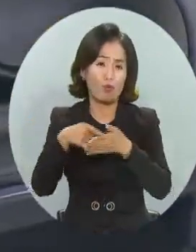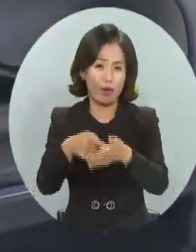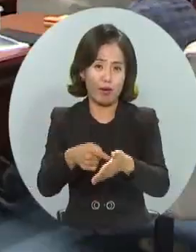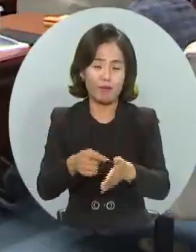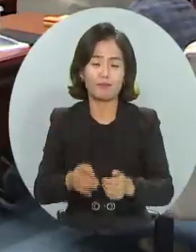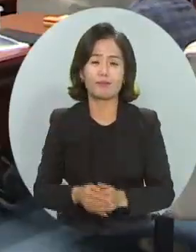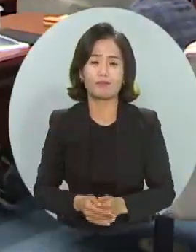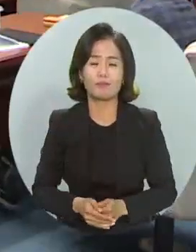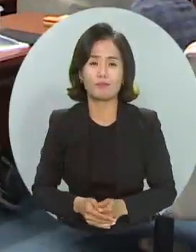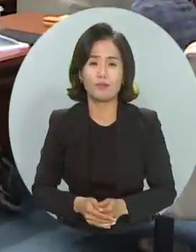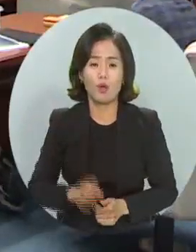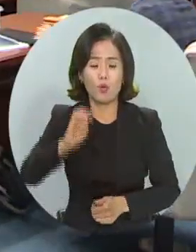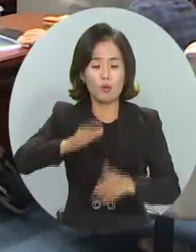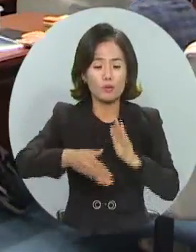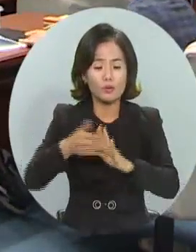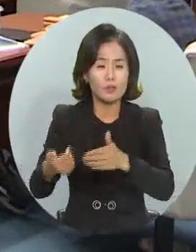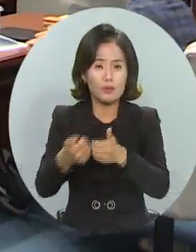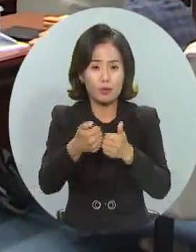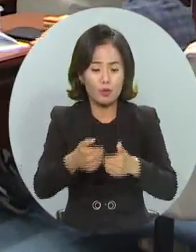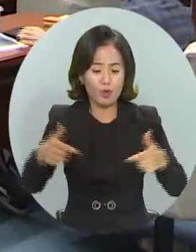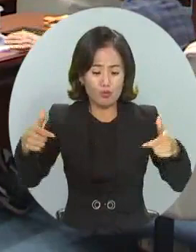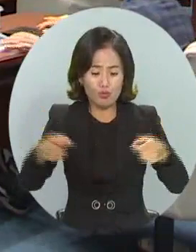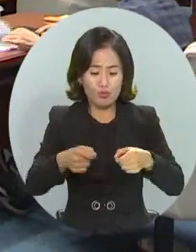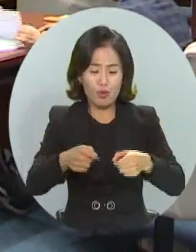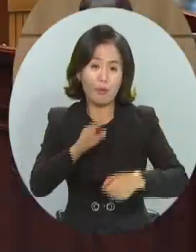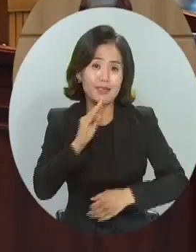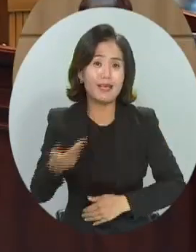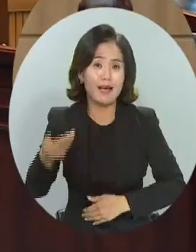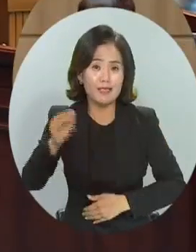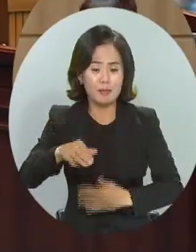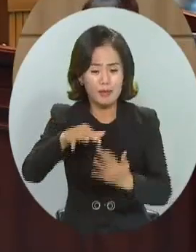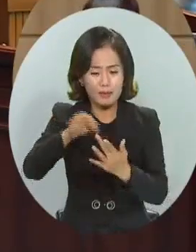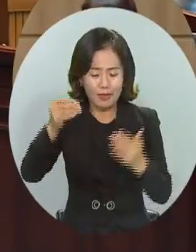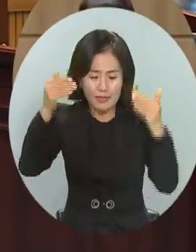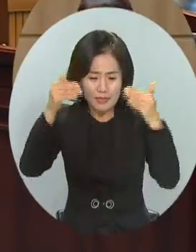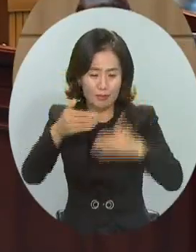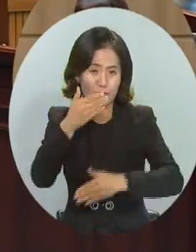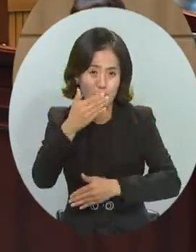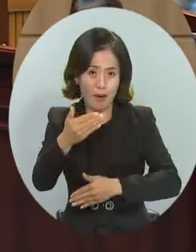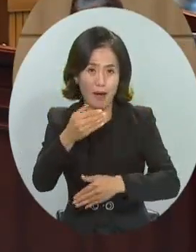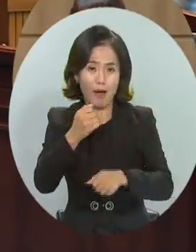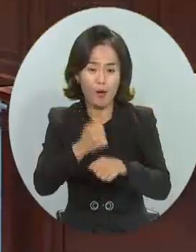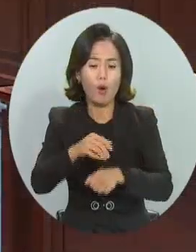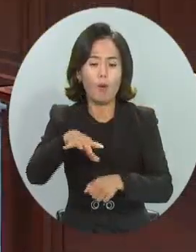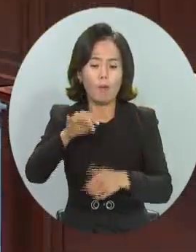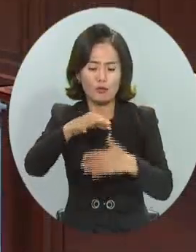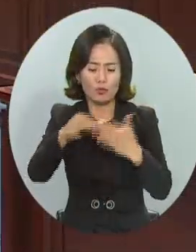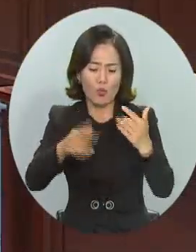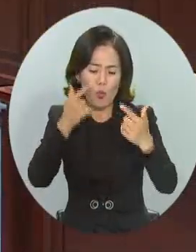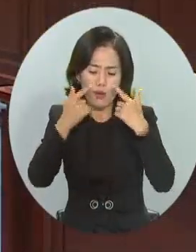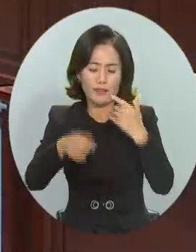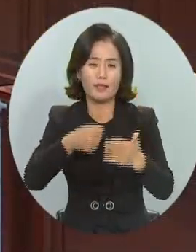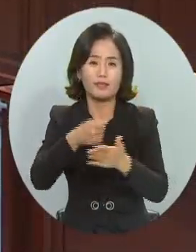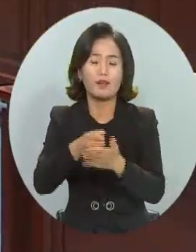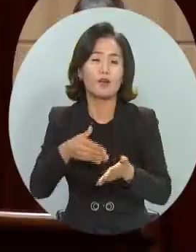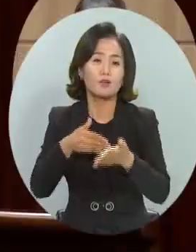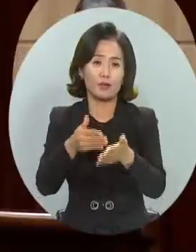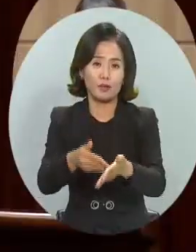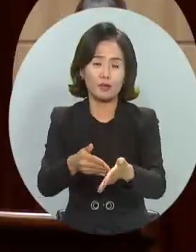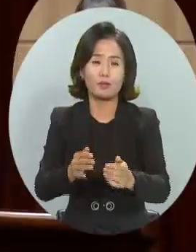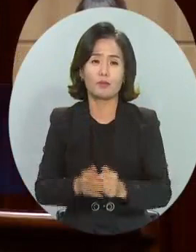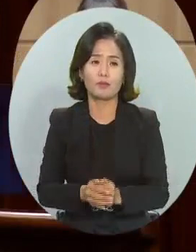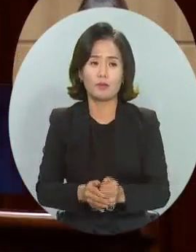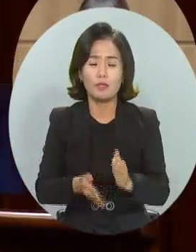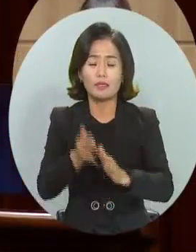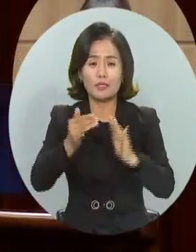내렸습니다. 광주시의회는 줄일 때 줄이더라도 선택과 집중할 수 있도록 우선순위를 명확히 하라고 요구했습니다.